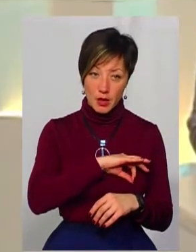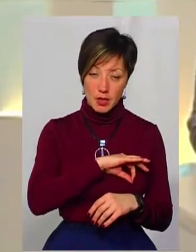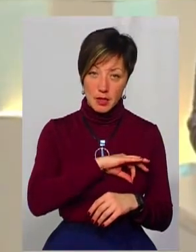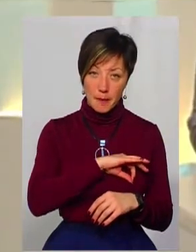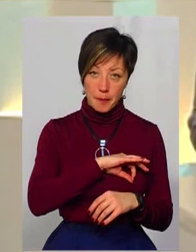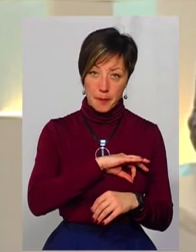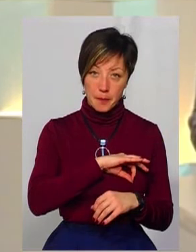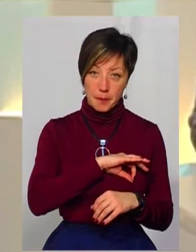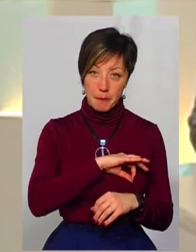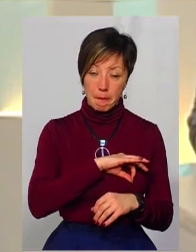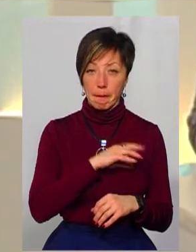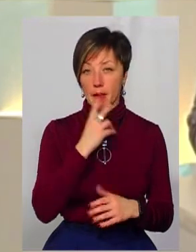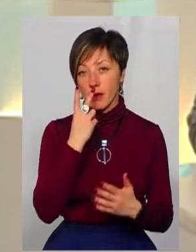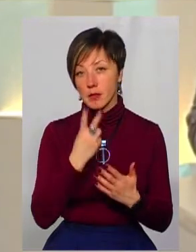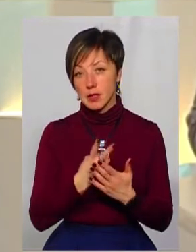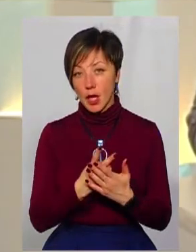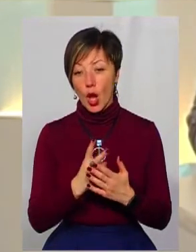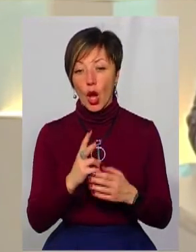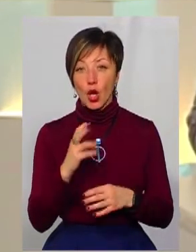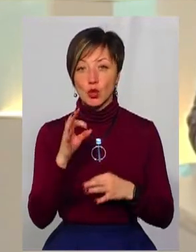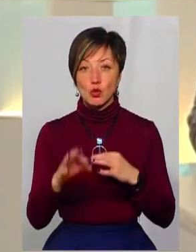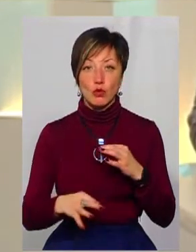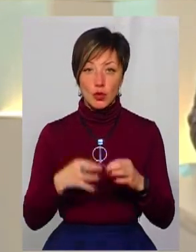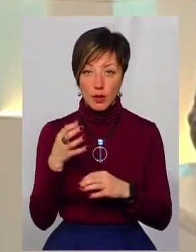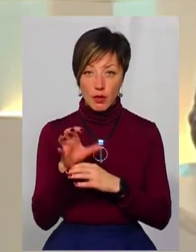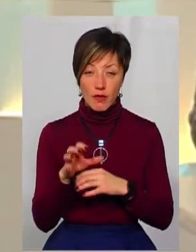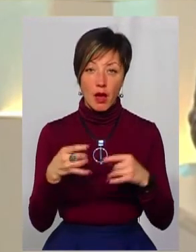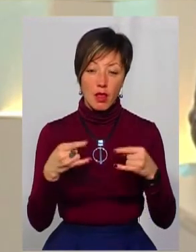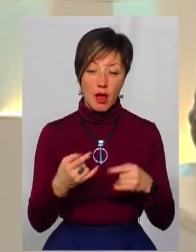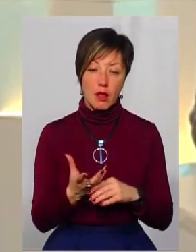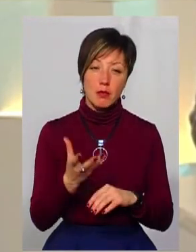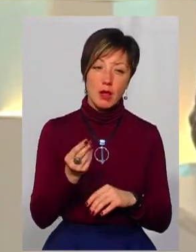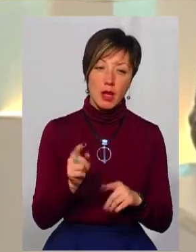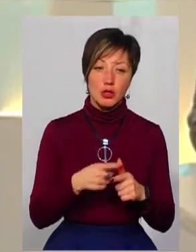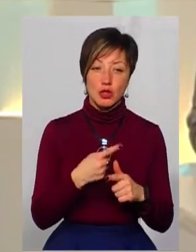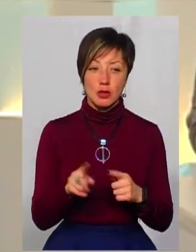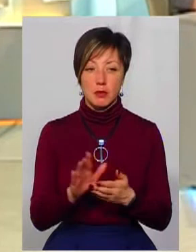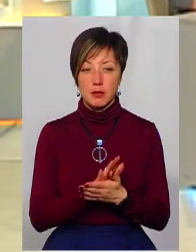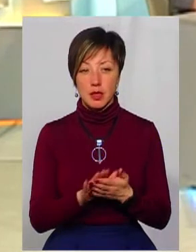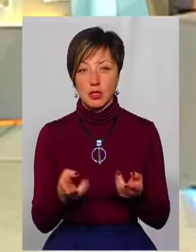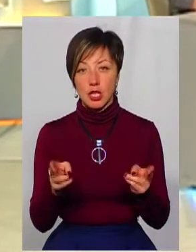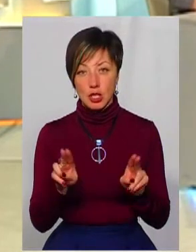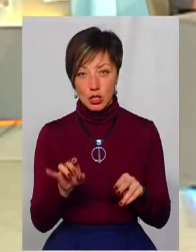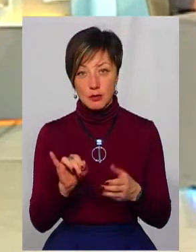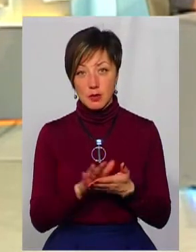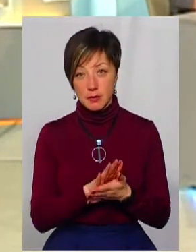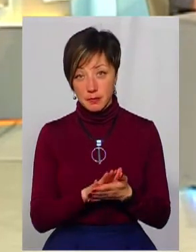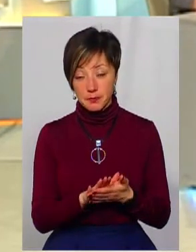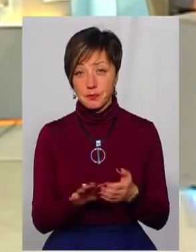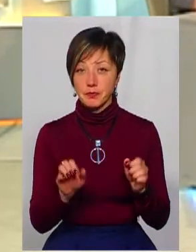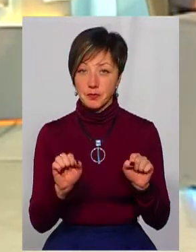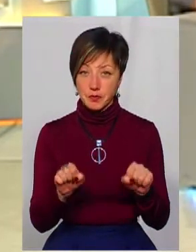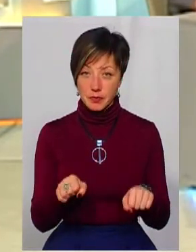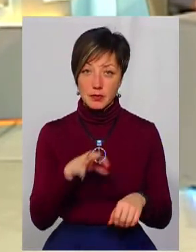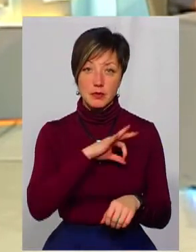користуватися, переглядати супутникові канали, платні чи безплатні, бо ж залишилися безплатні,